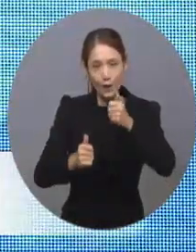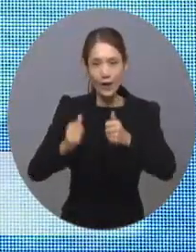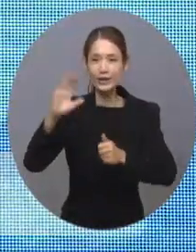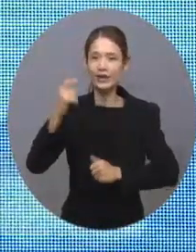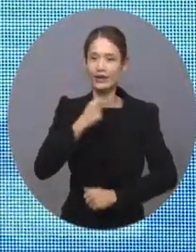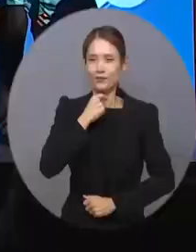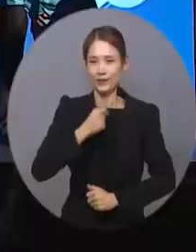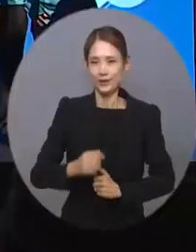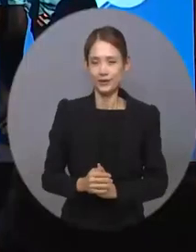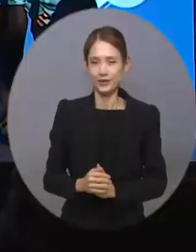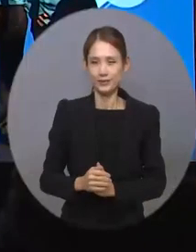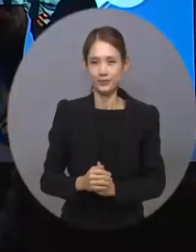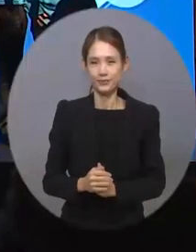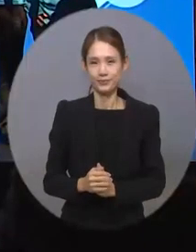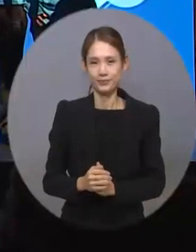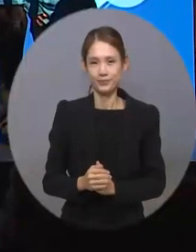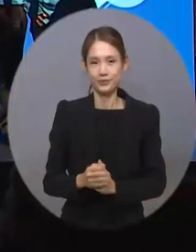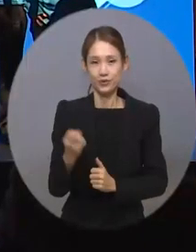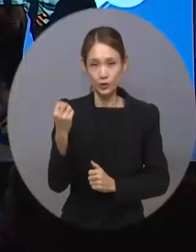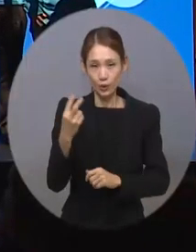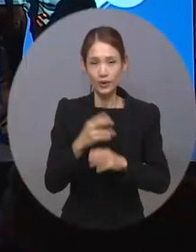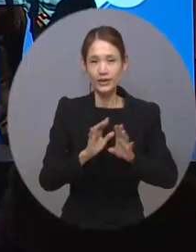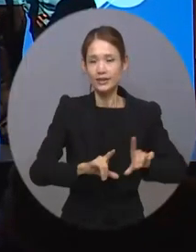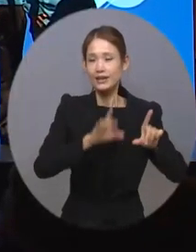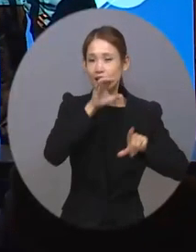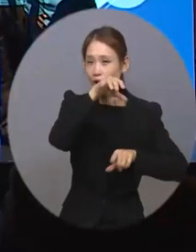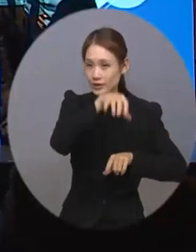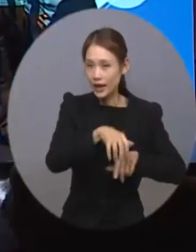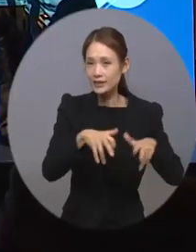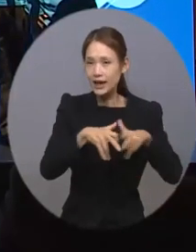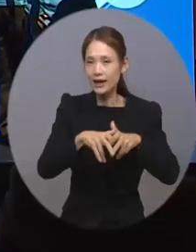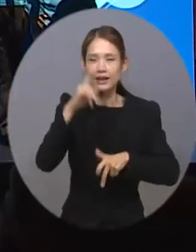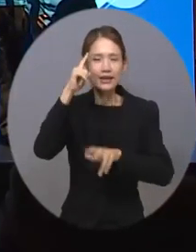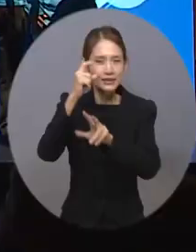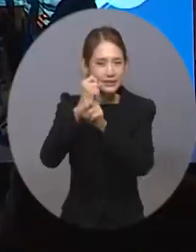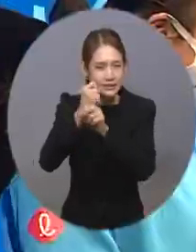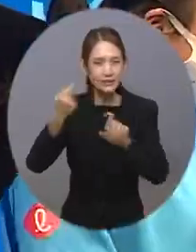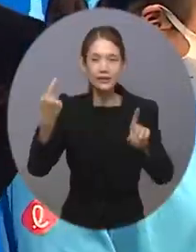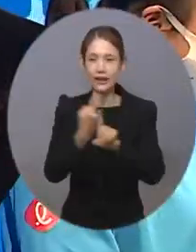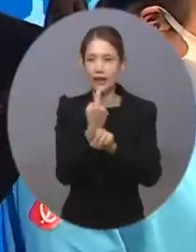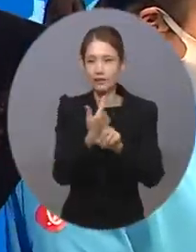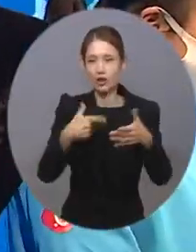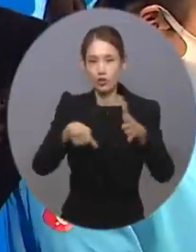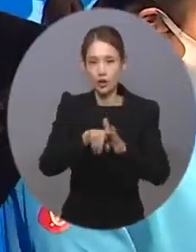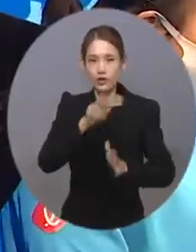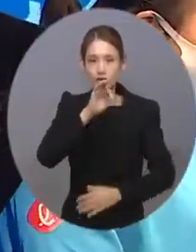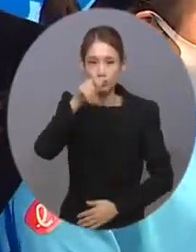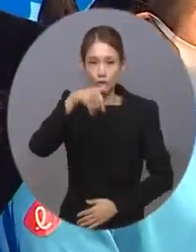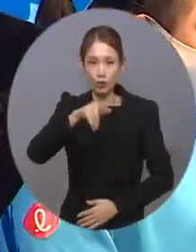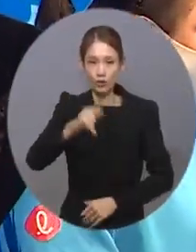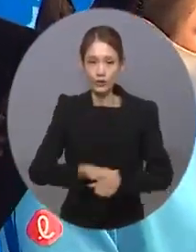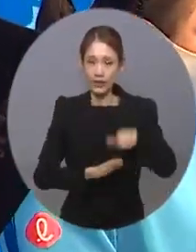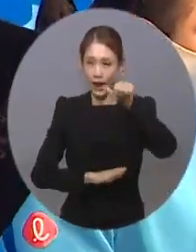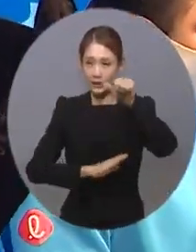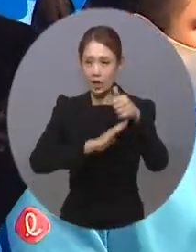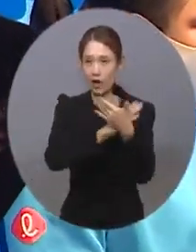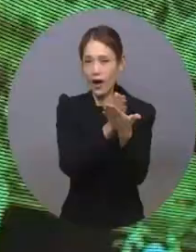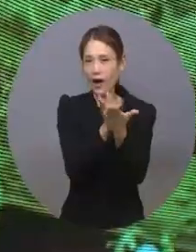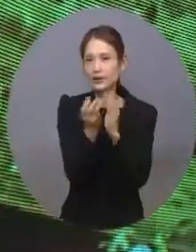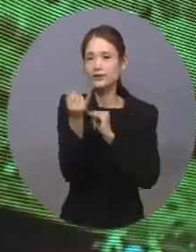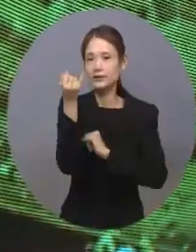기원합니다. 한편 이날 현장에서는 장애인식 개선을 향한 슈퍼블루 5가지 약속을